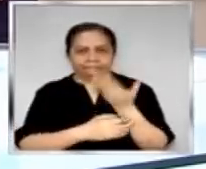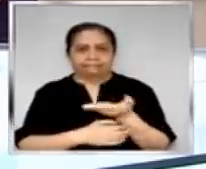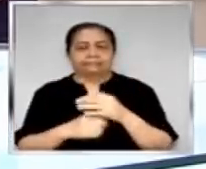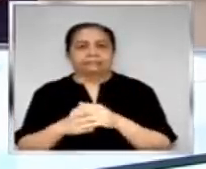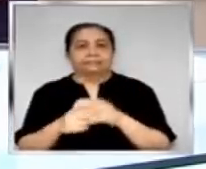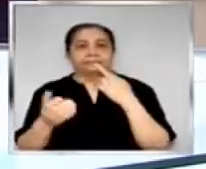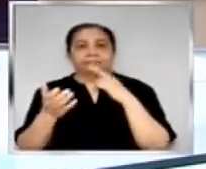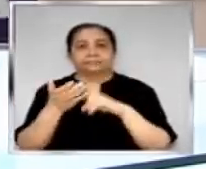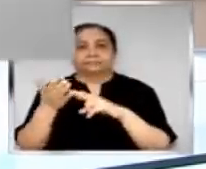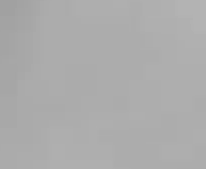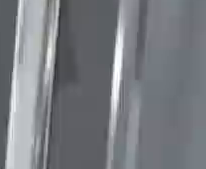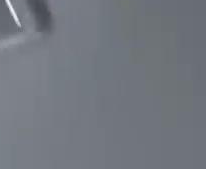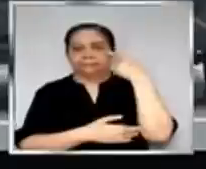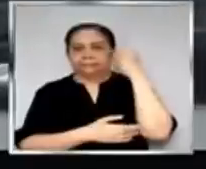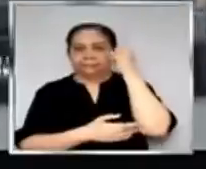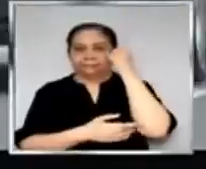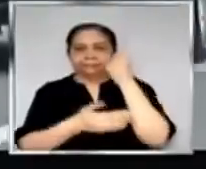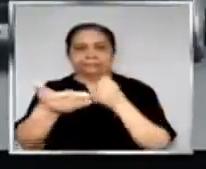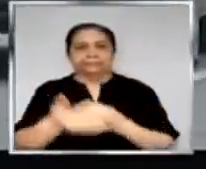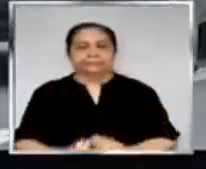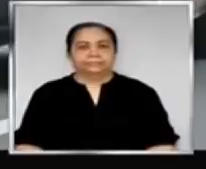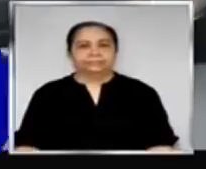JP Soriano.